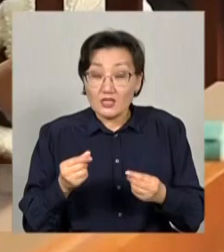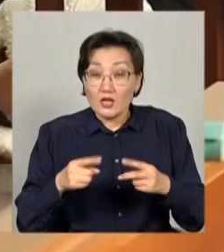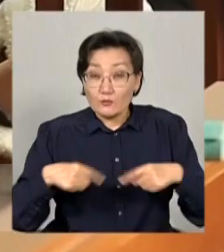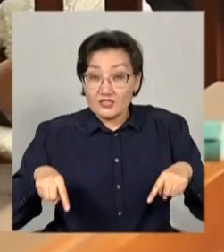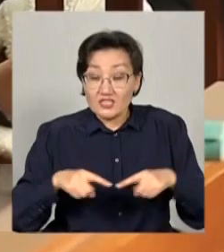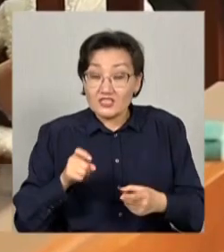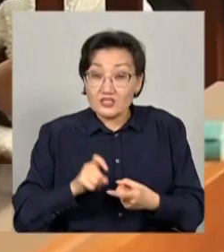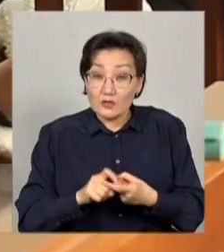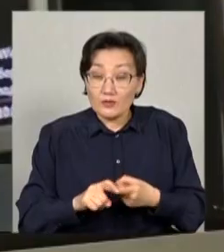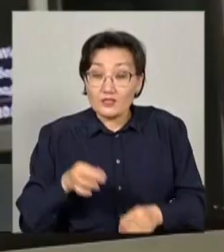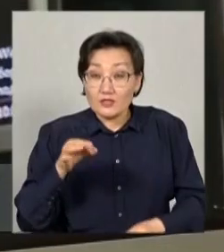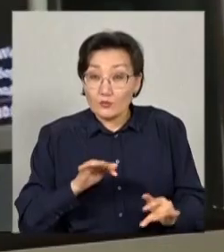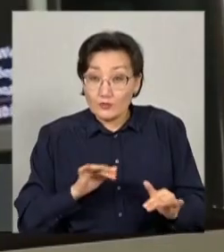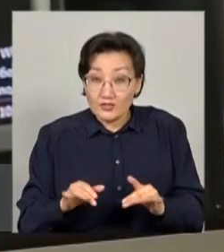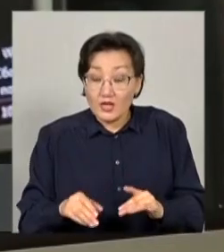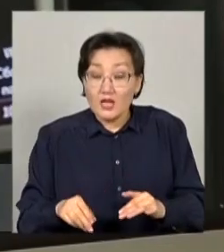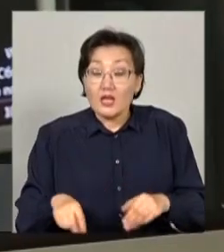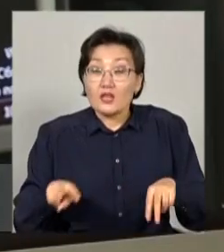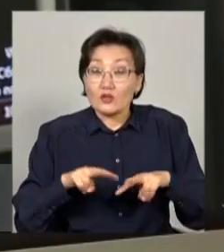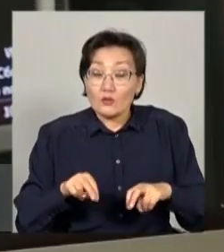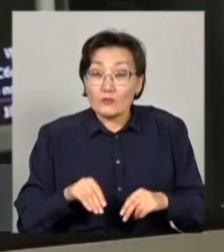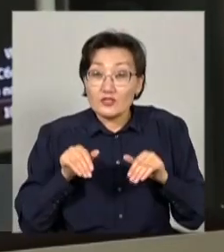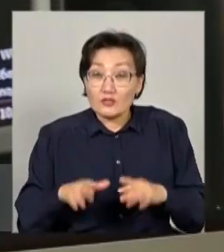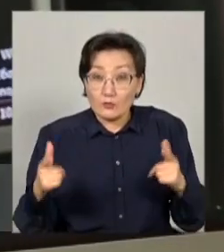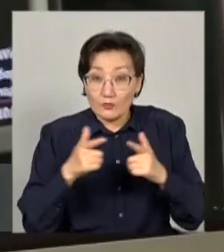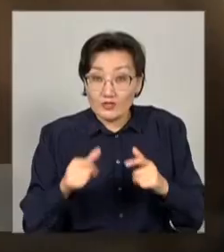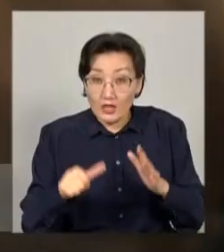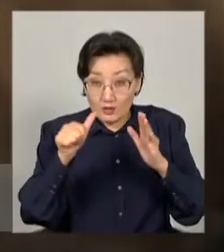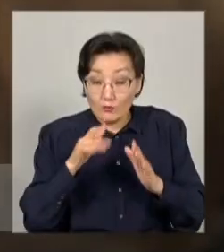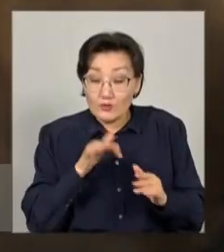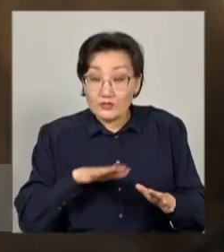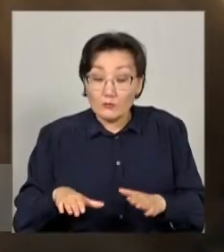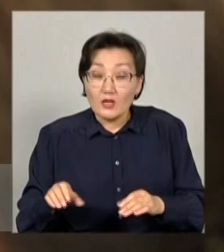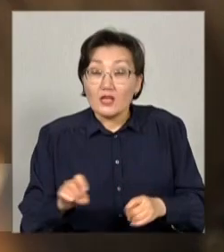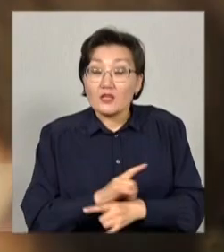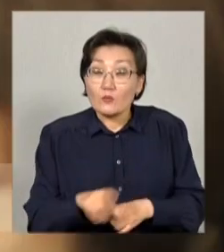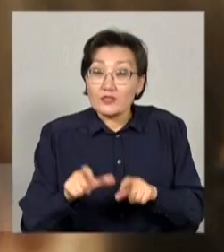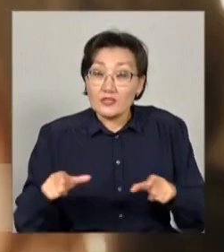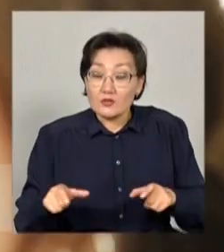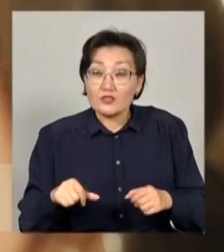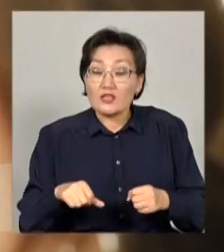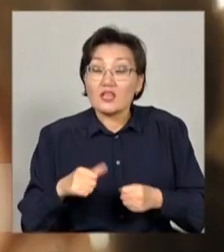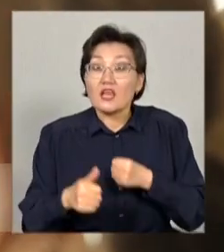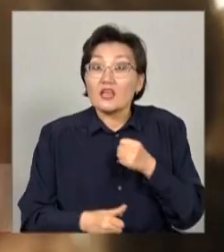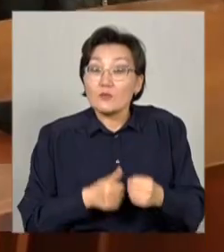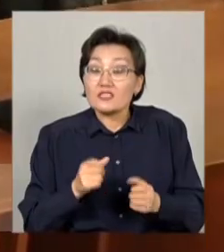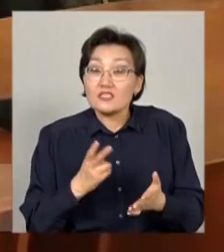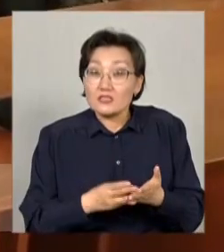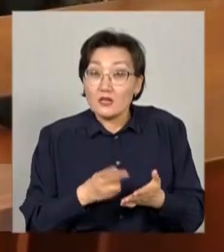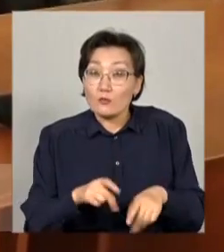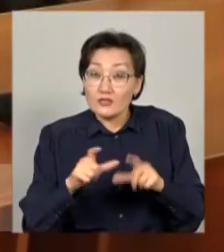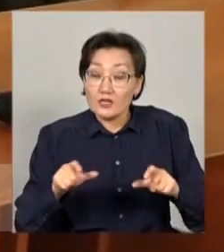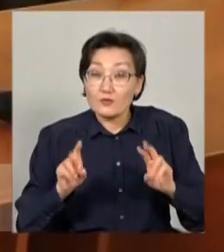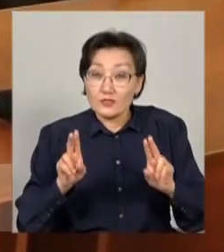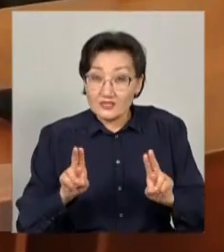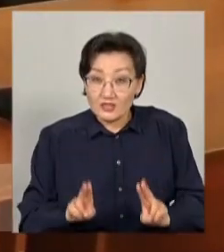пирамидаларына қатысты іс бойынша апелляция қаралуда. Үкім жарияланғалы жарты жыл өтсе де алданған салымшылардың заттай дәлелдемелері және азаматтық